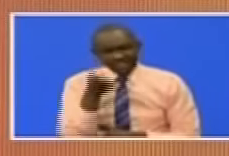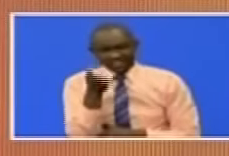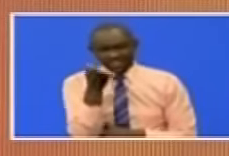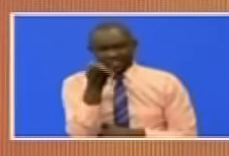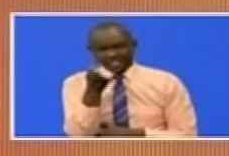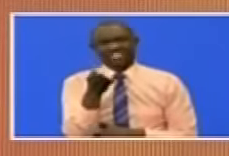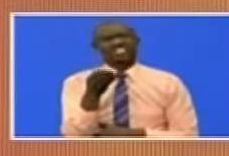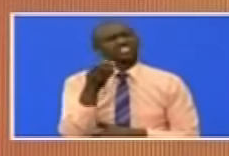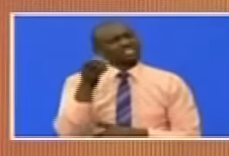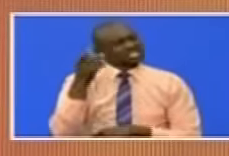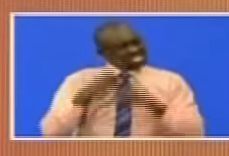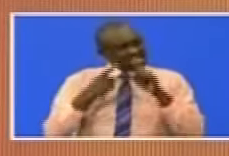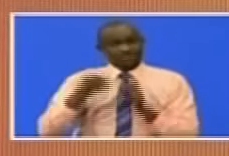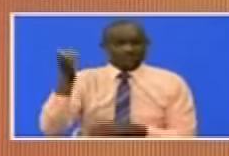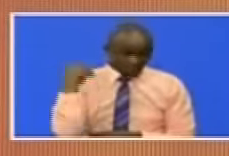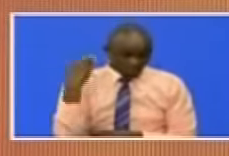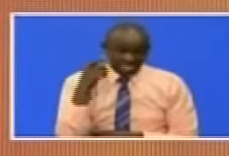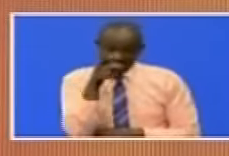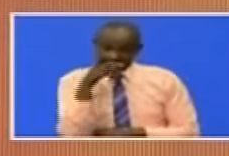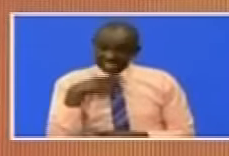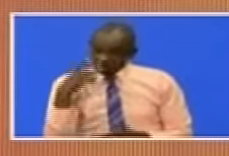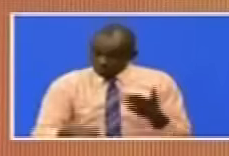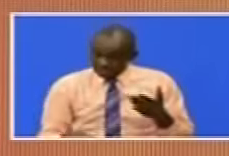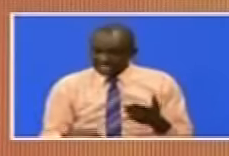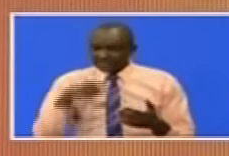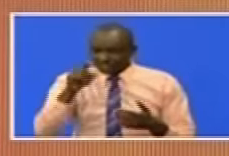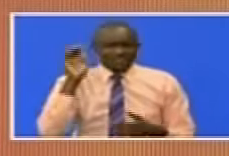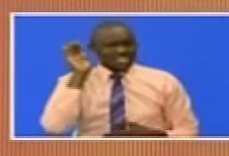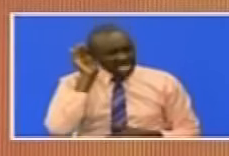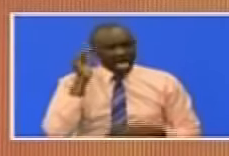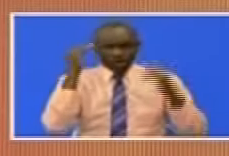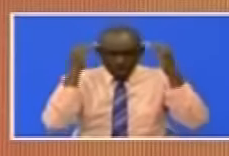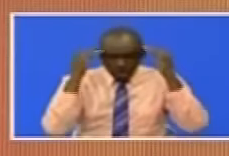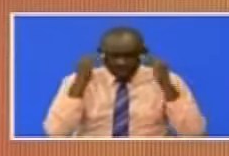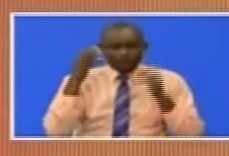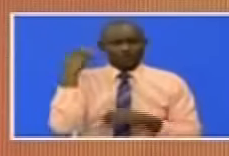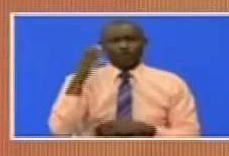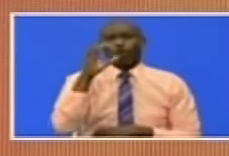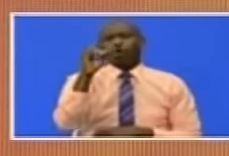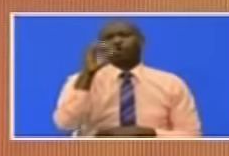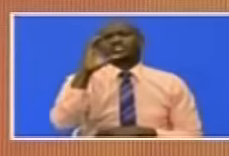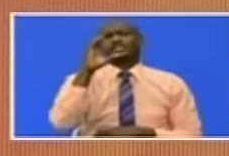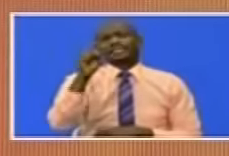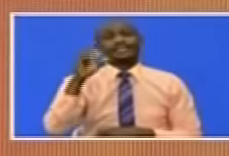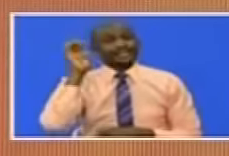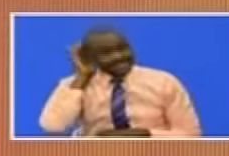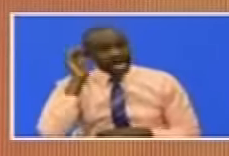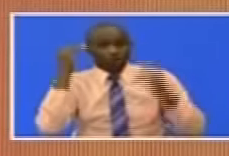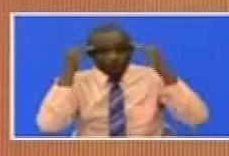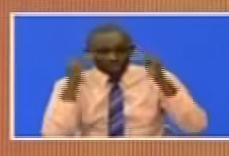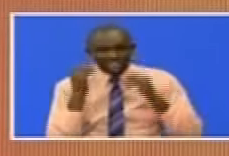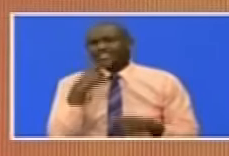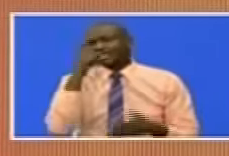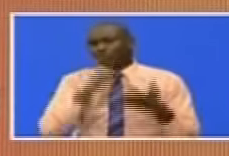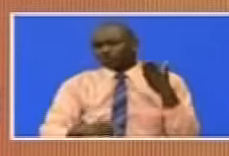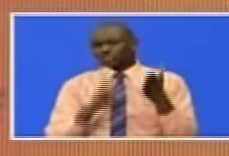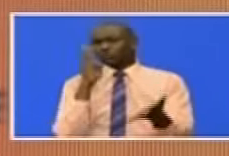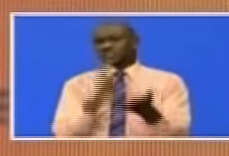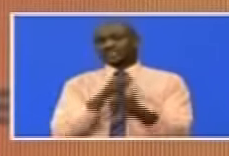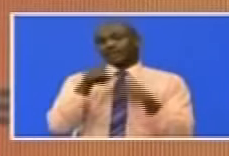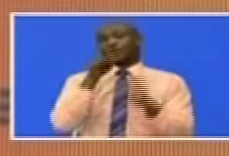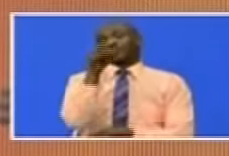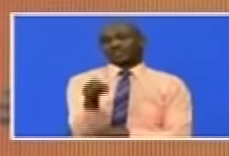Mahakama imefanya kikao chake katika sehemu hiyo na kusikiliza ushahidi wa aliyekuwa OCS wa Makupa. Kesi hiyo inamhusisha Faisal